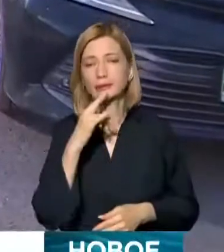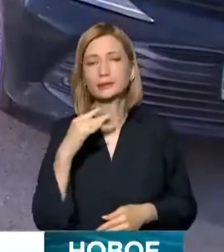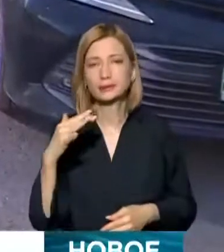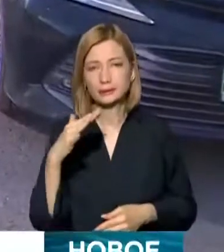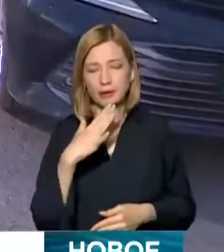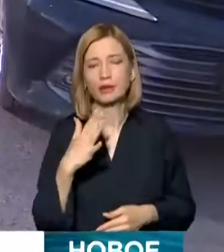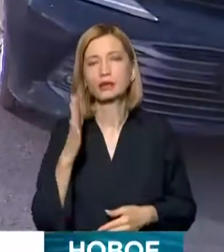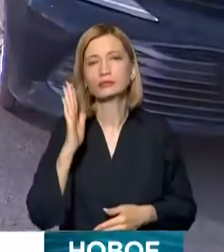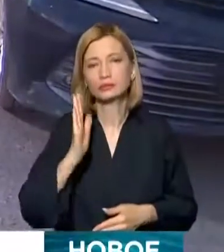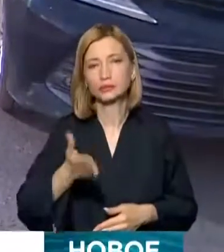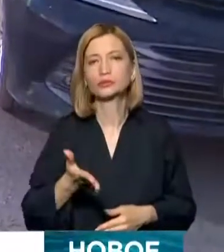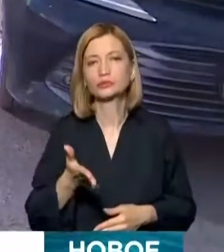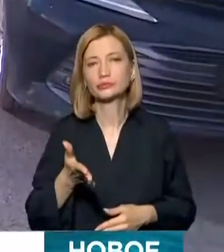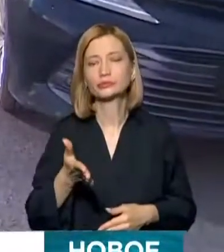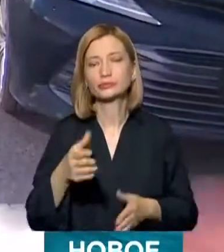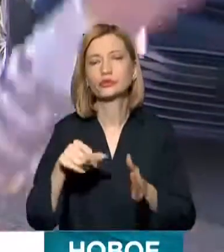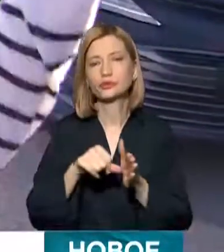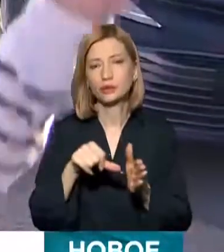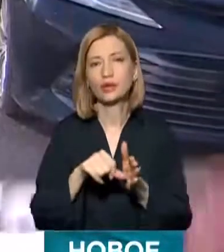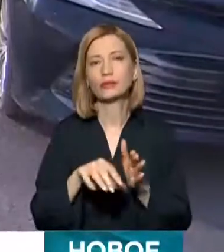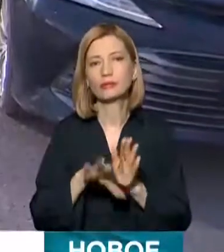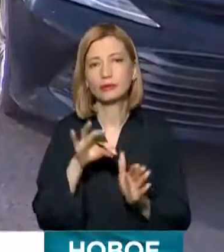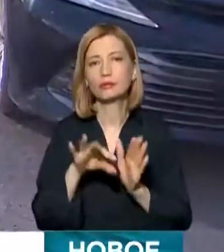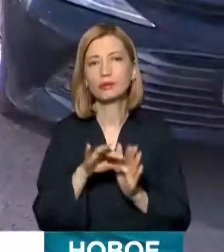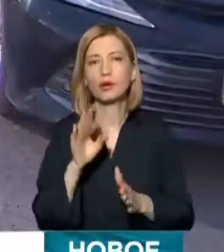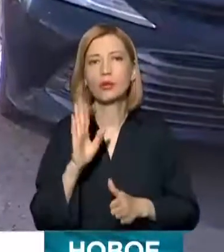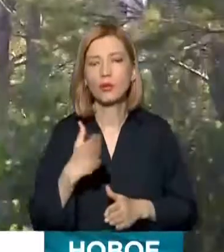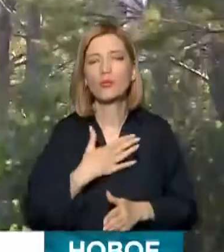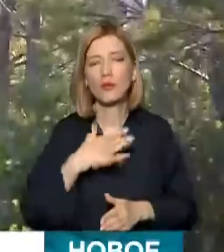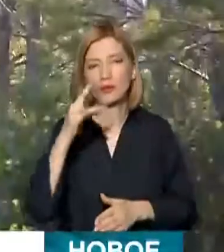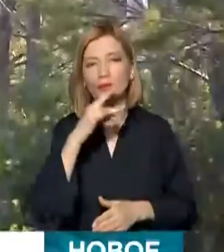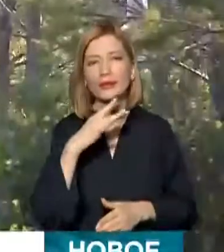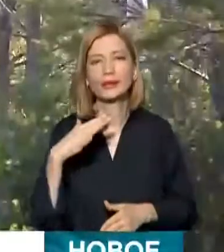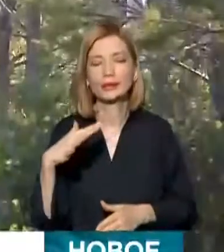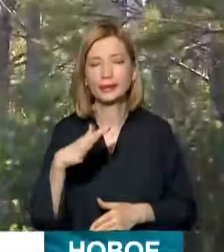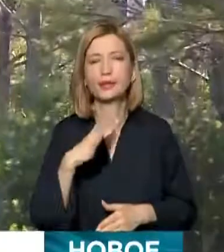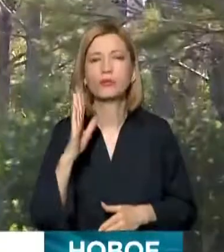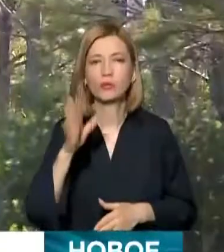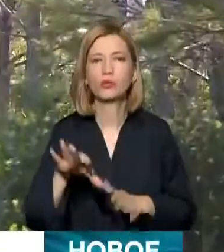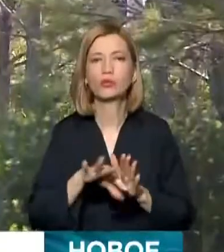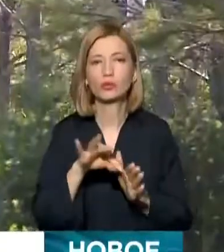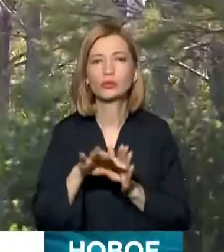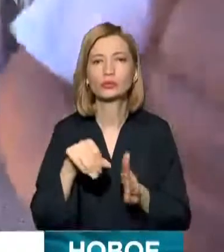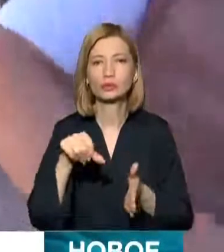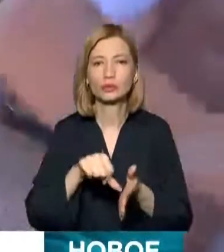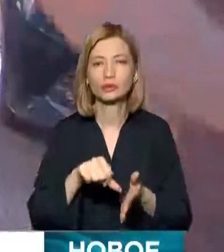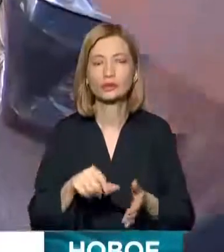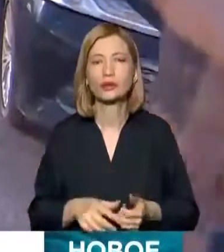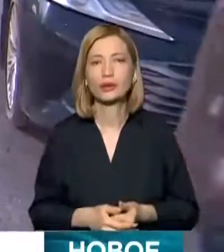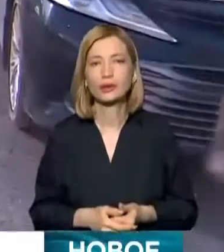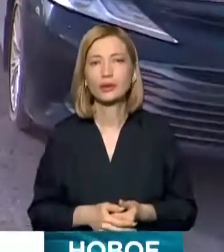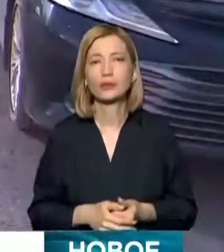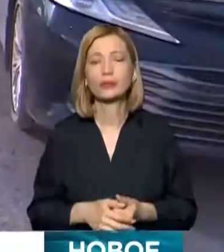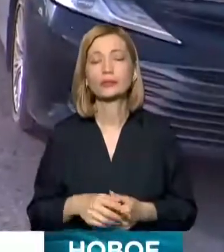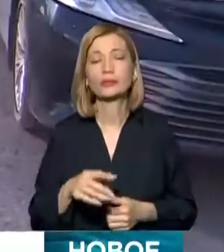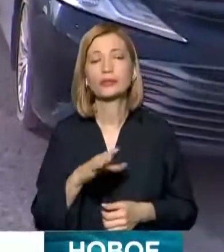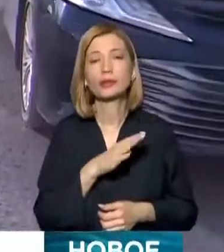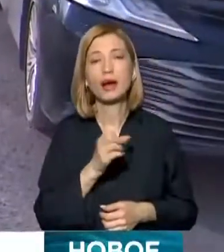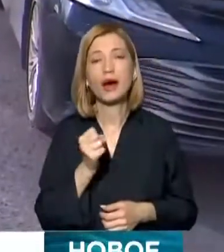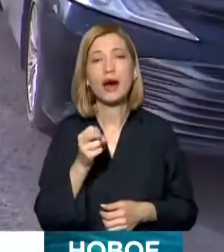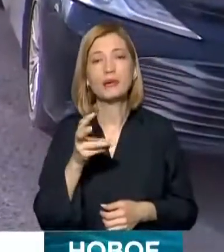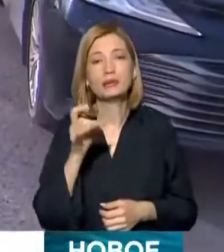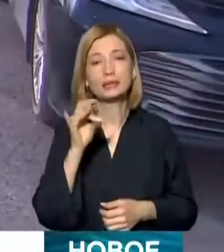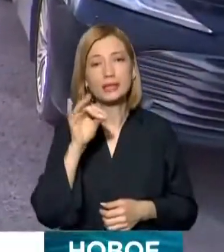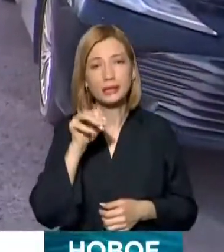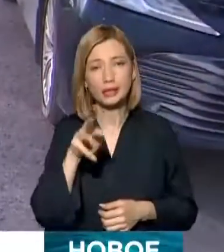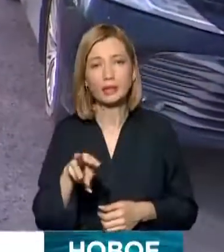пойти? Это моя страна. Буду голосовать. Я даже в Амстердаме была, и именно